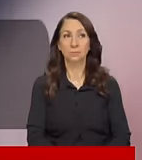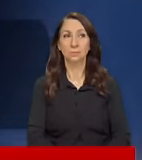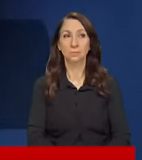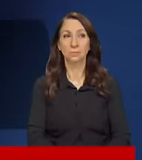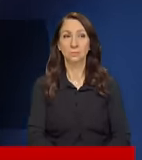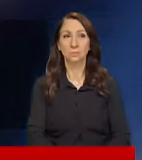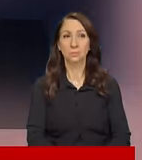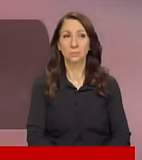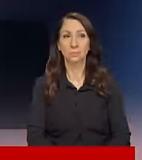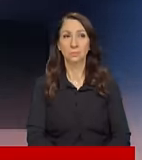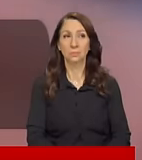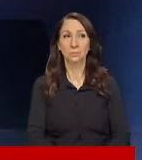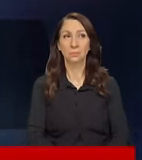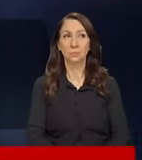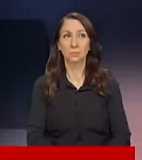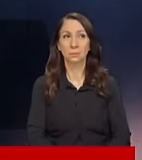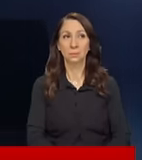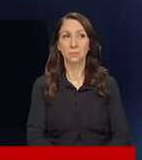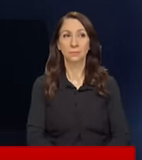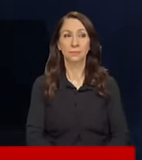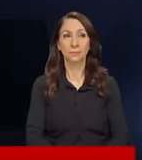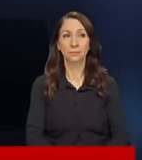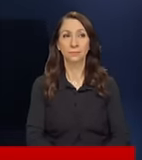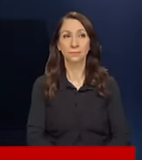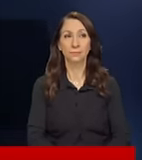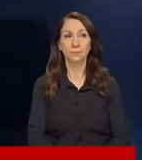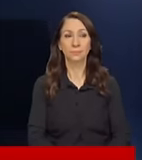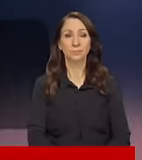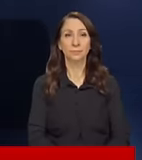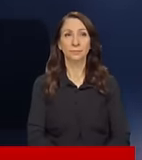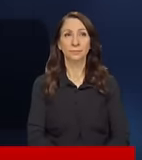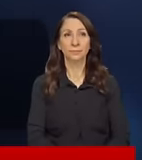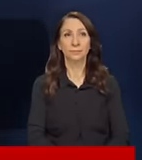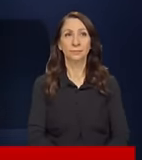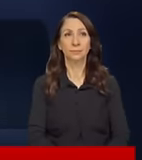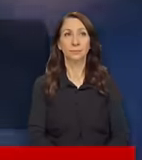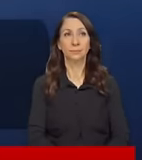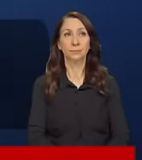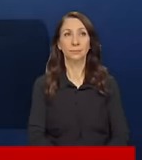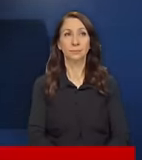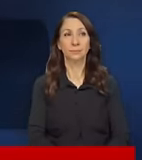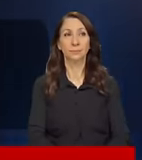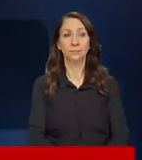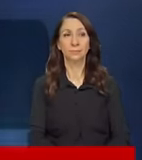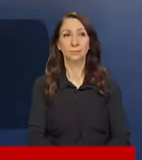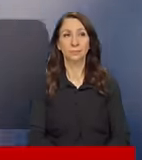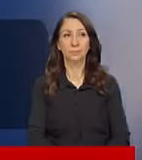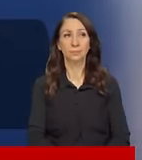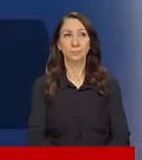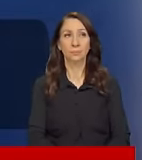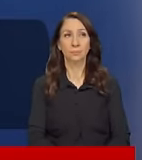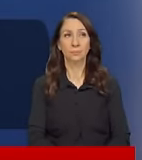belediye defalarca gittik. 201 hane hakkının hakkı var dedik. Evet. Fakat bizi dinlemedi. Zaten Sayın Bakanımız da